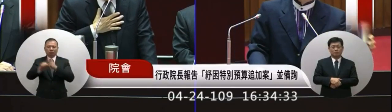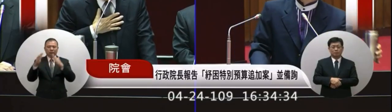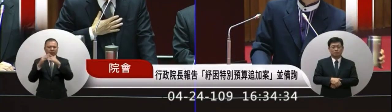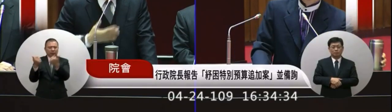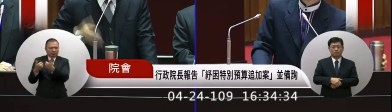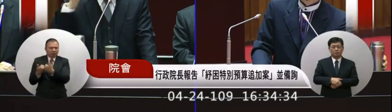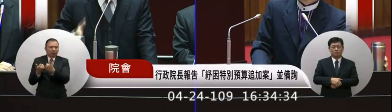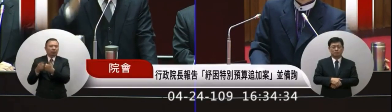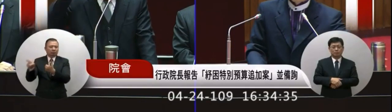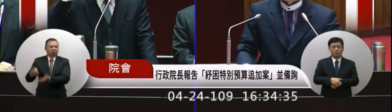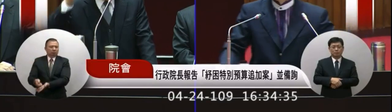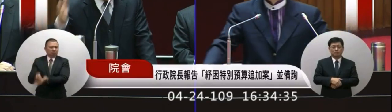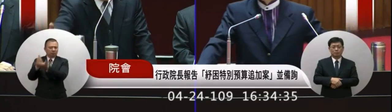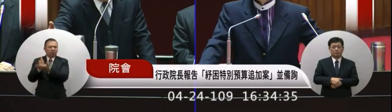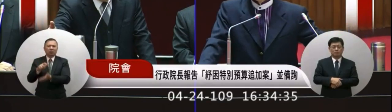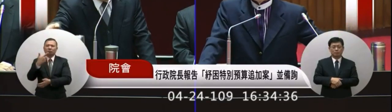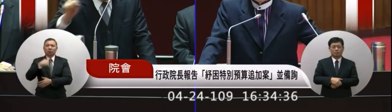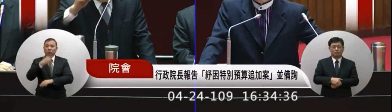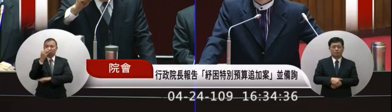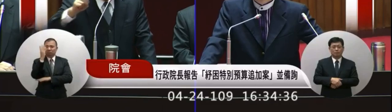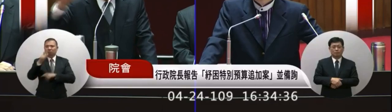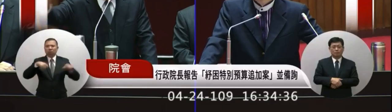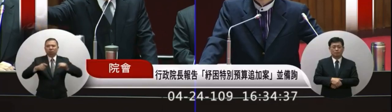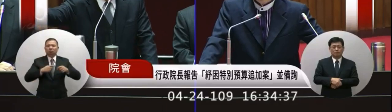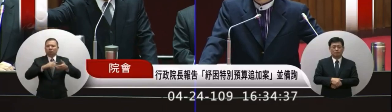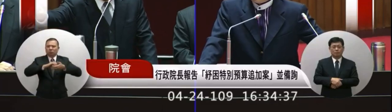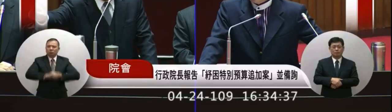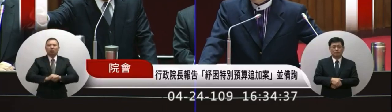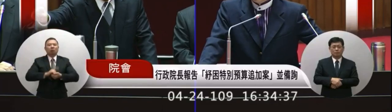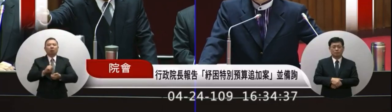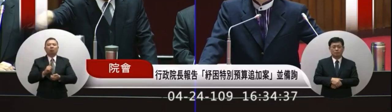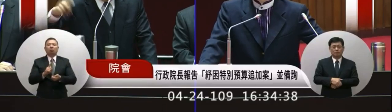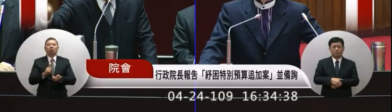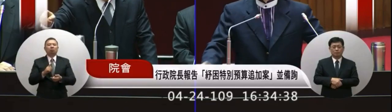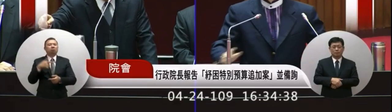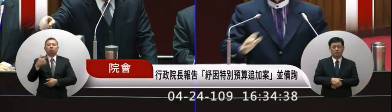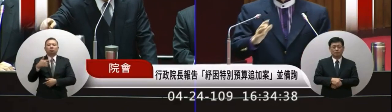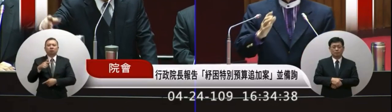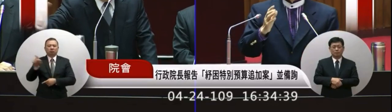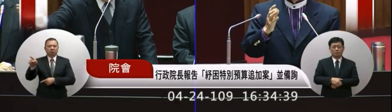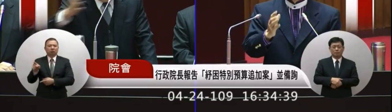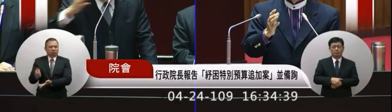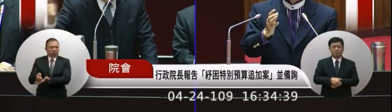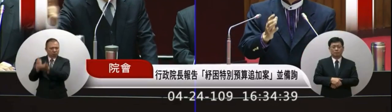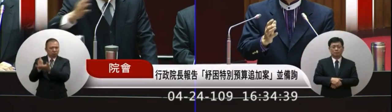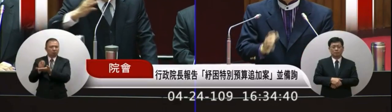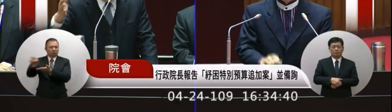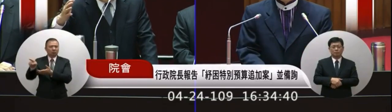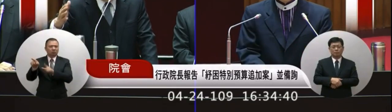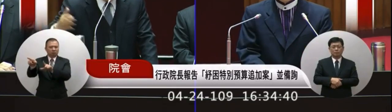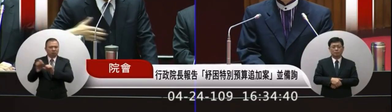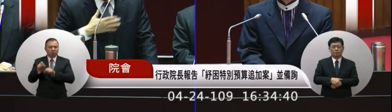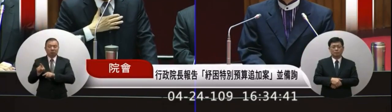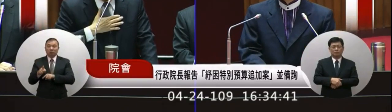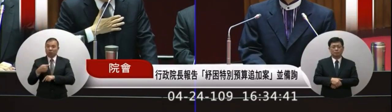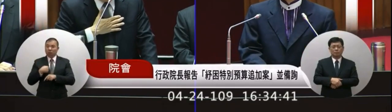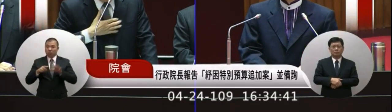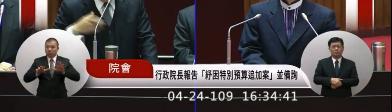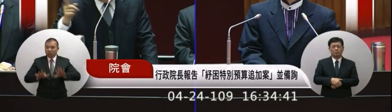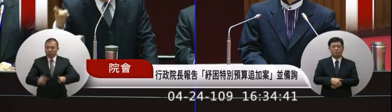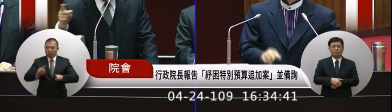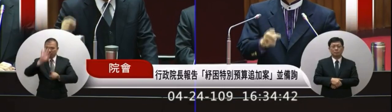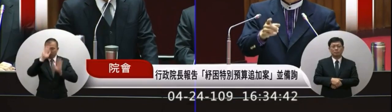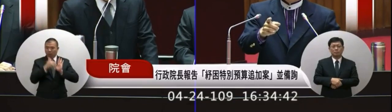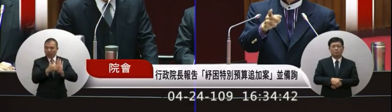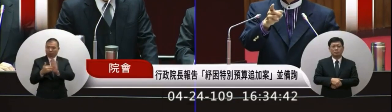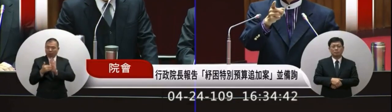款不是我政策讲转甲决的，不是爱尊重迄专家会议。咱之所以当做个较好，就是我嘛